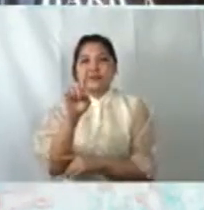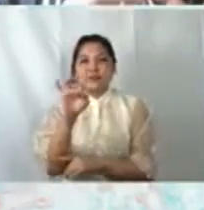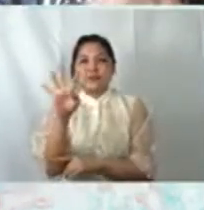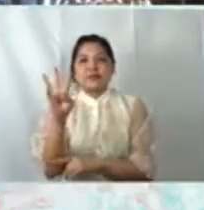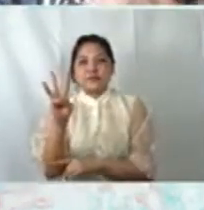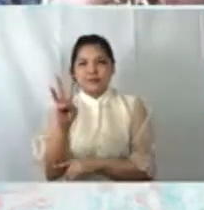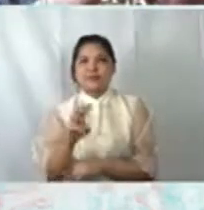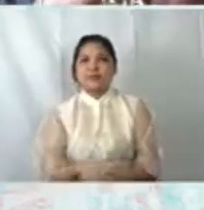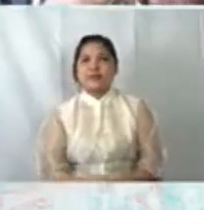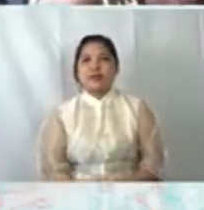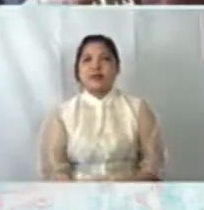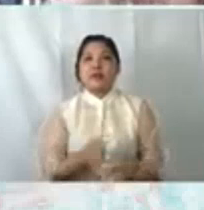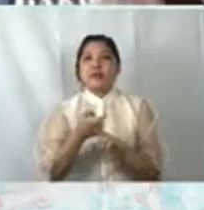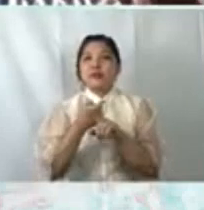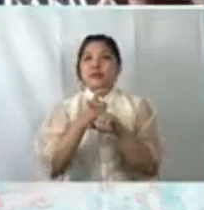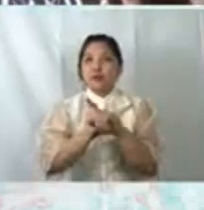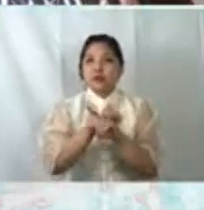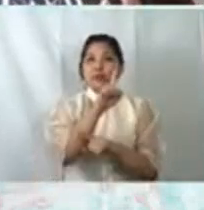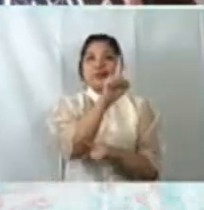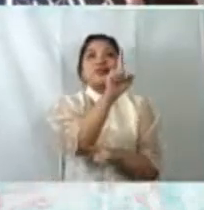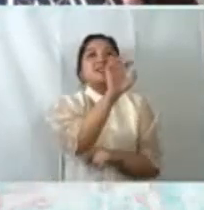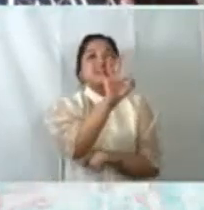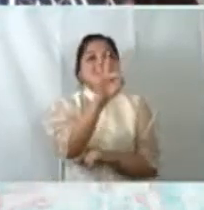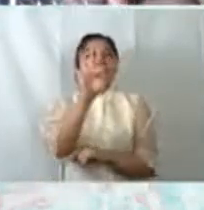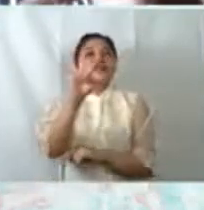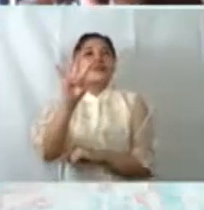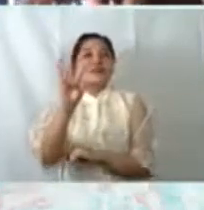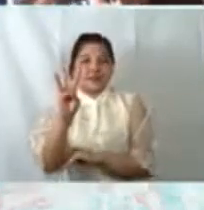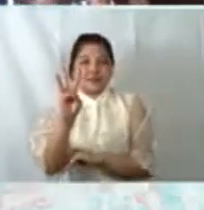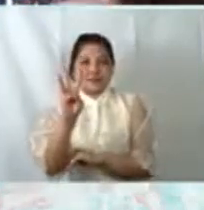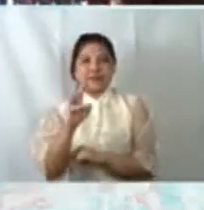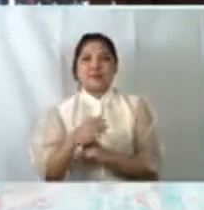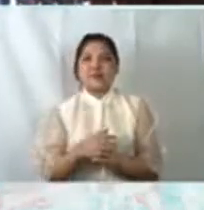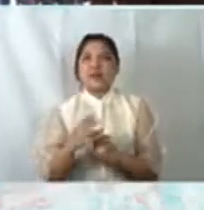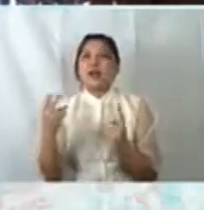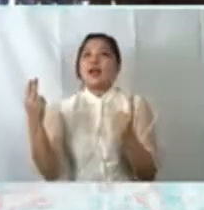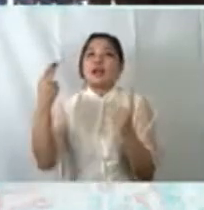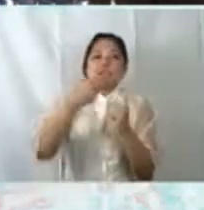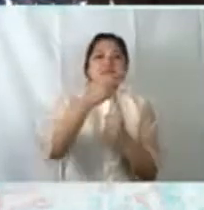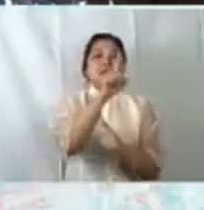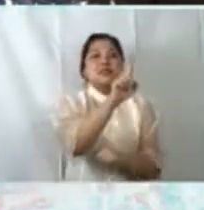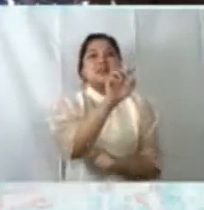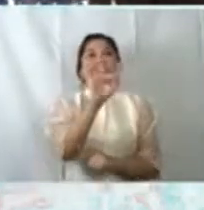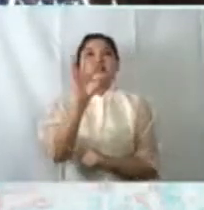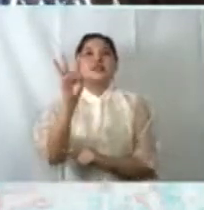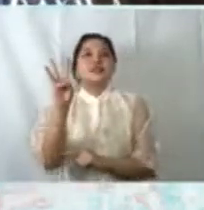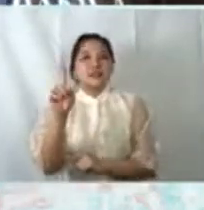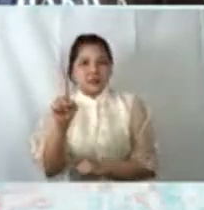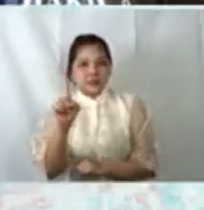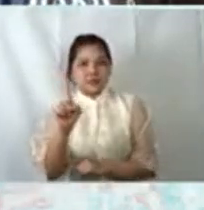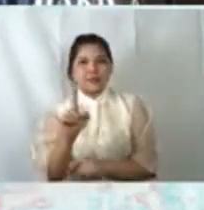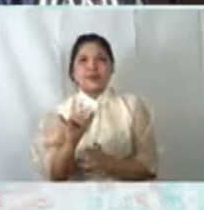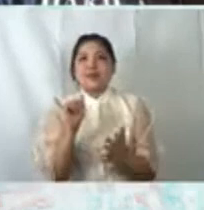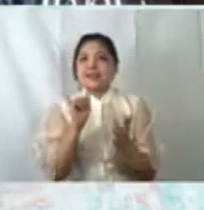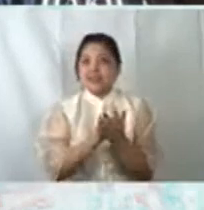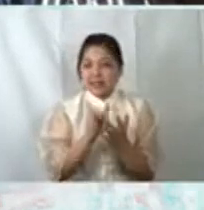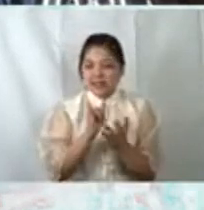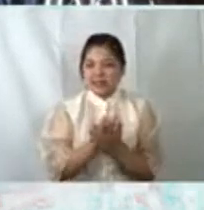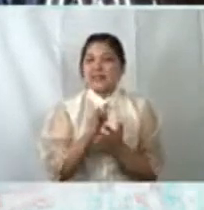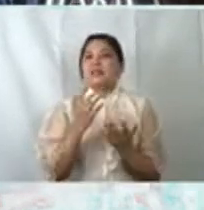July 4, 1946, no? From 1946 up to 1961, yan po ang kinikilala natin